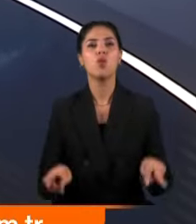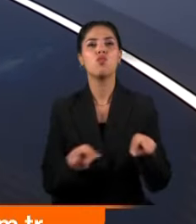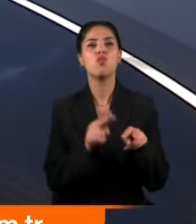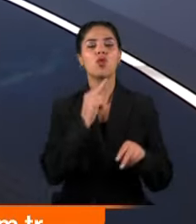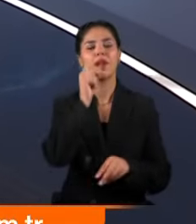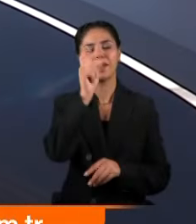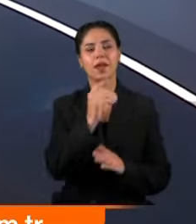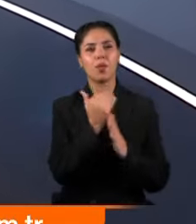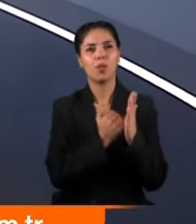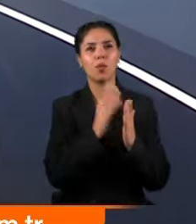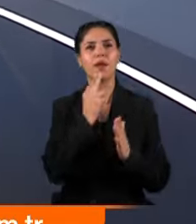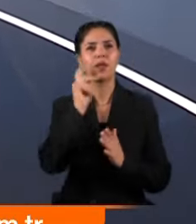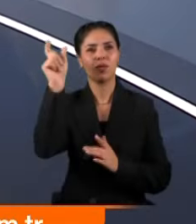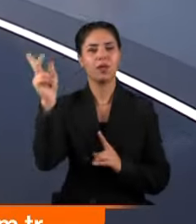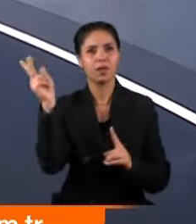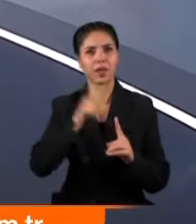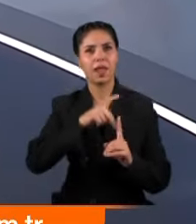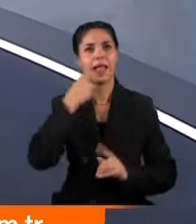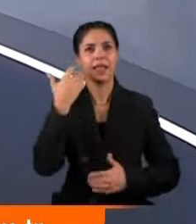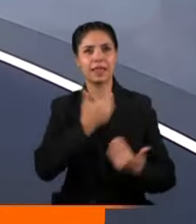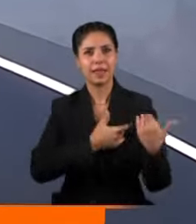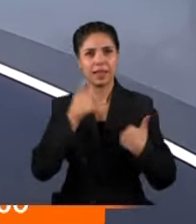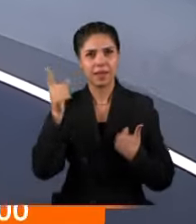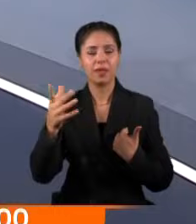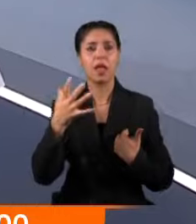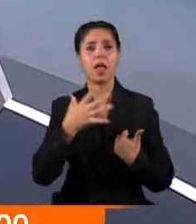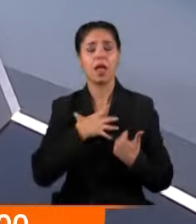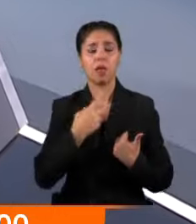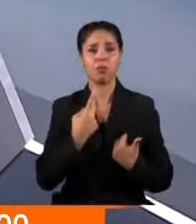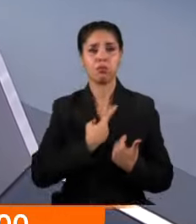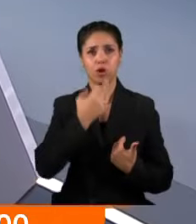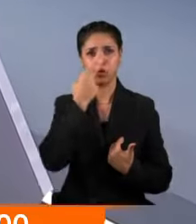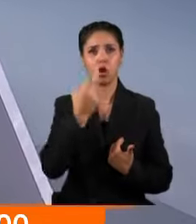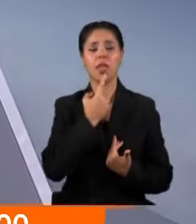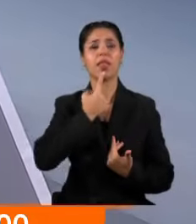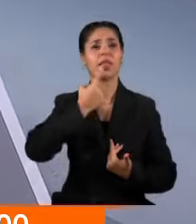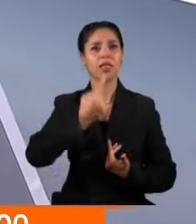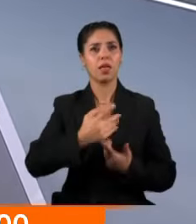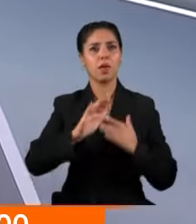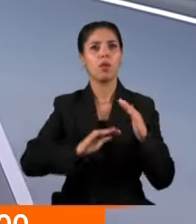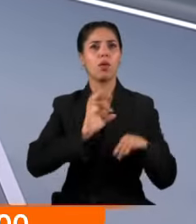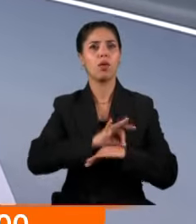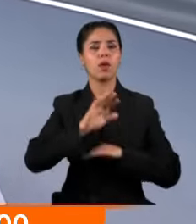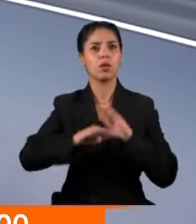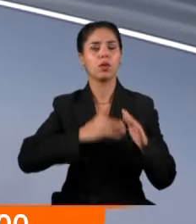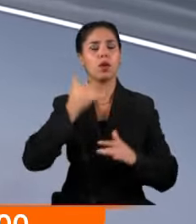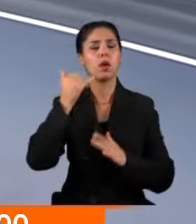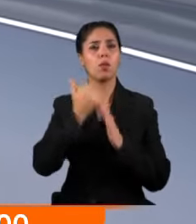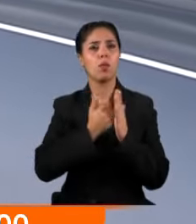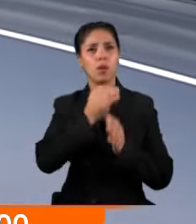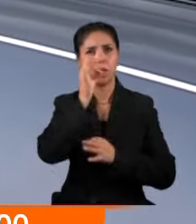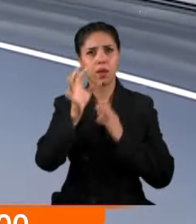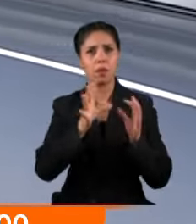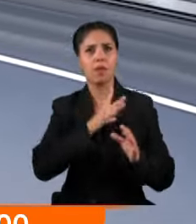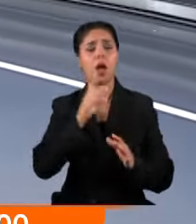Müge Anlı'nın programına genç bir kadın katıldı. Eski sevgilisinin kendisini dolandırdığını öne sürdü. O andan sonra yayına ihbar telefonu yağdı. Aynı